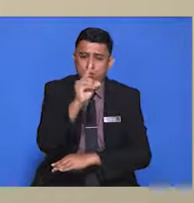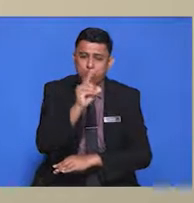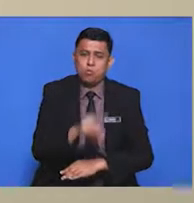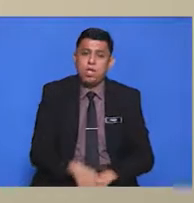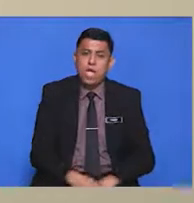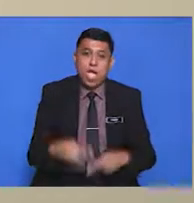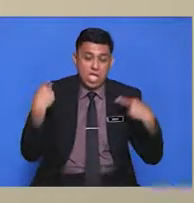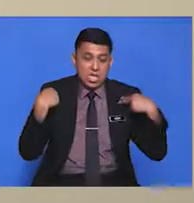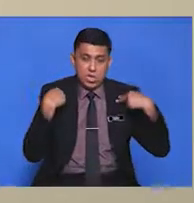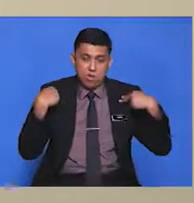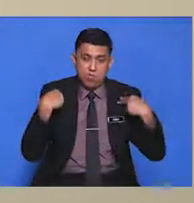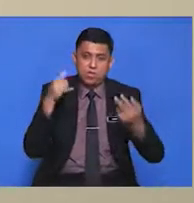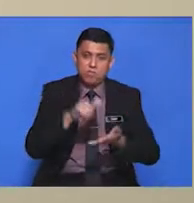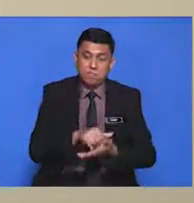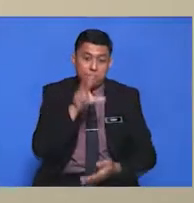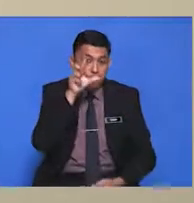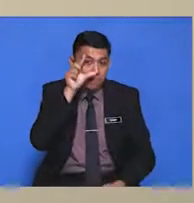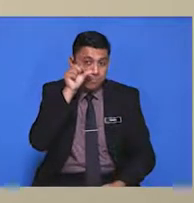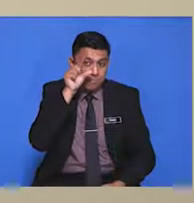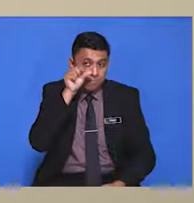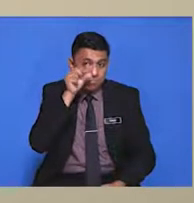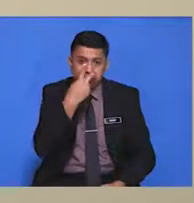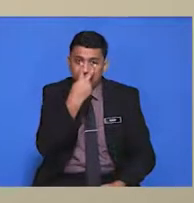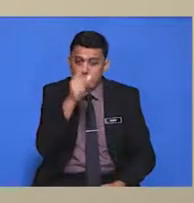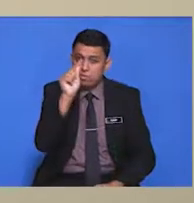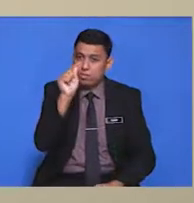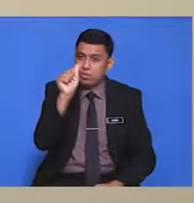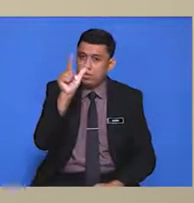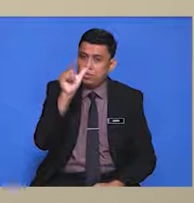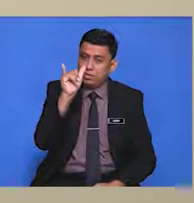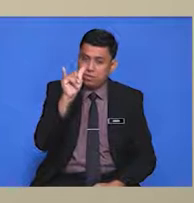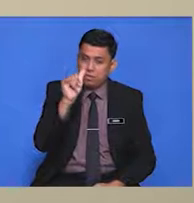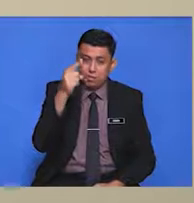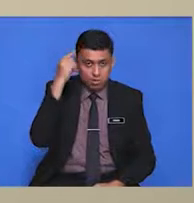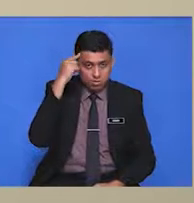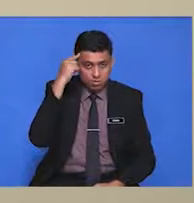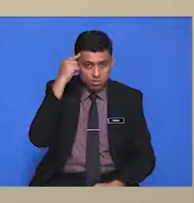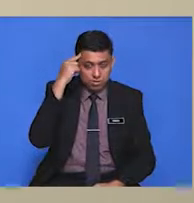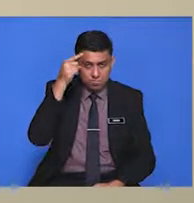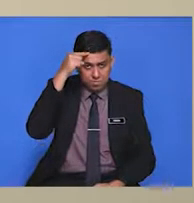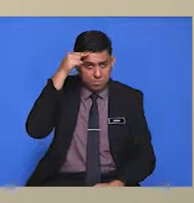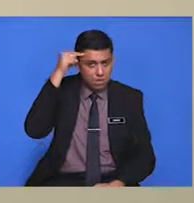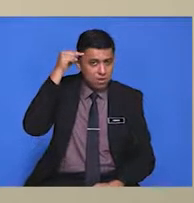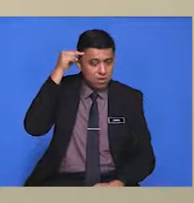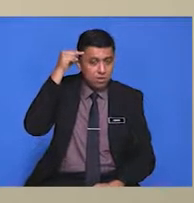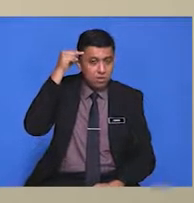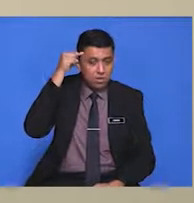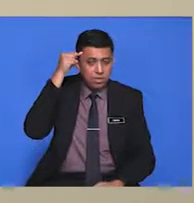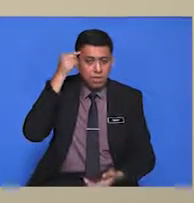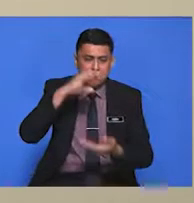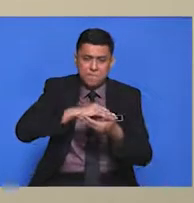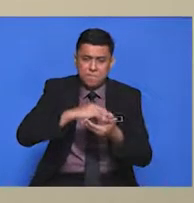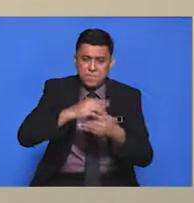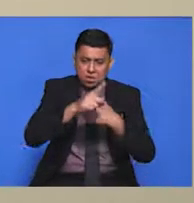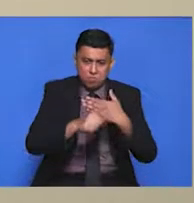haiwan itu cuma berkelip-kelip memandang Talia. Kepala haiwan itu berparut seperti bekas luka